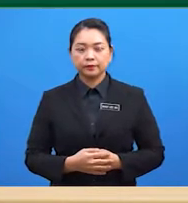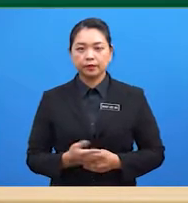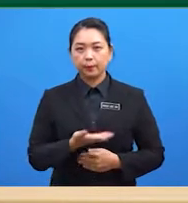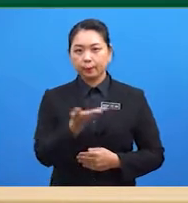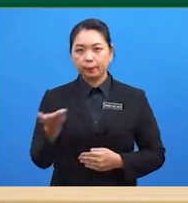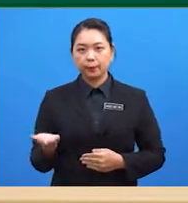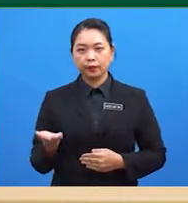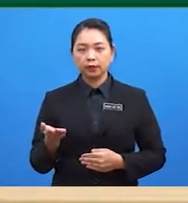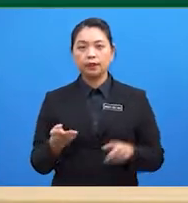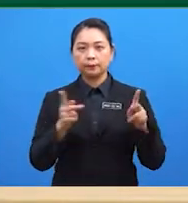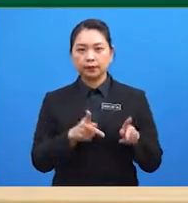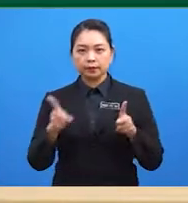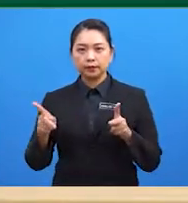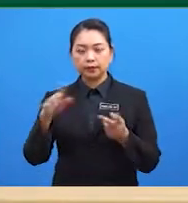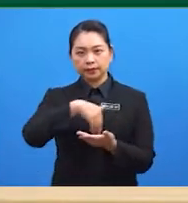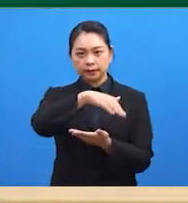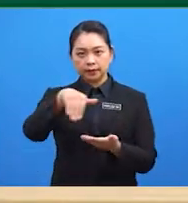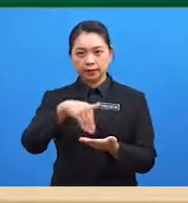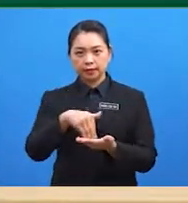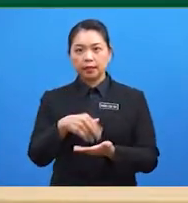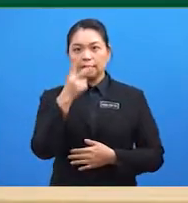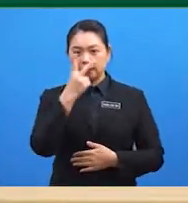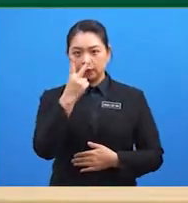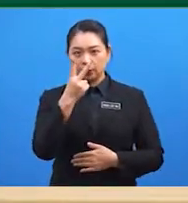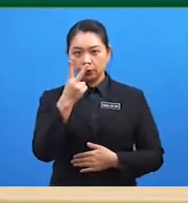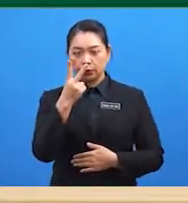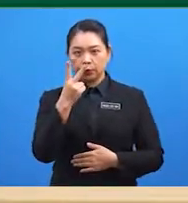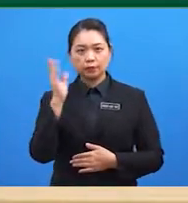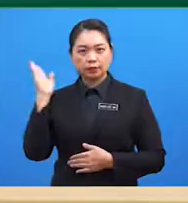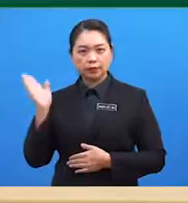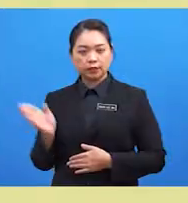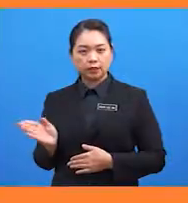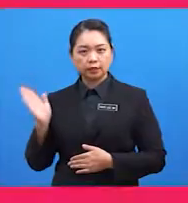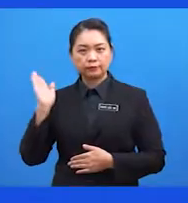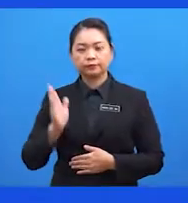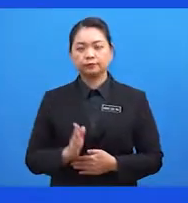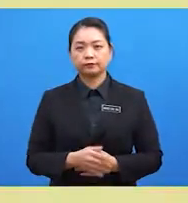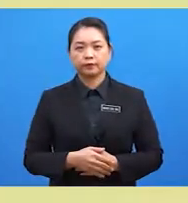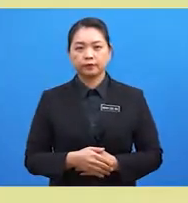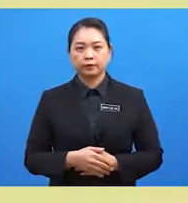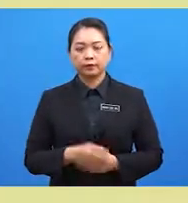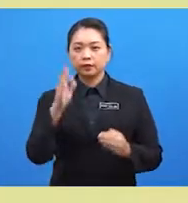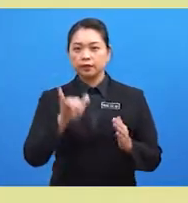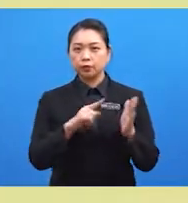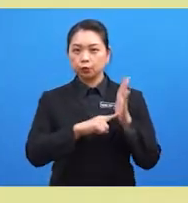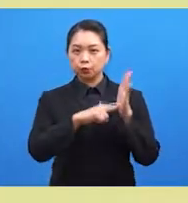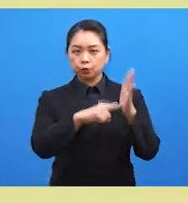Para pelajar sekalian, perhatikan slide berikut yang